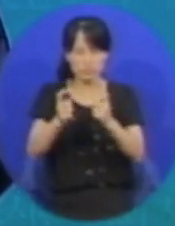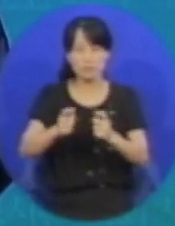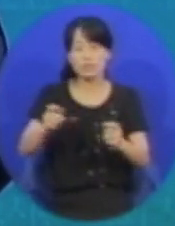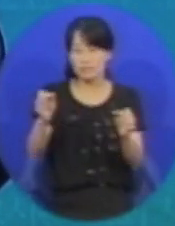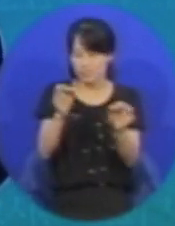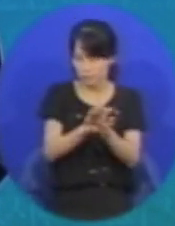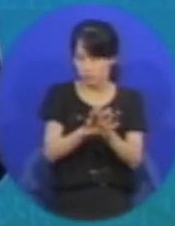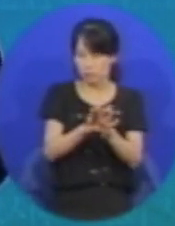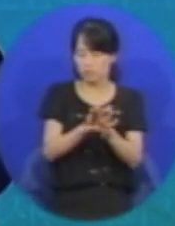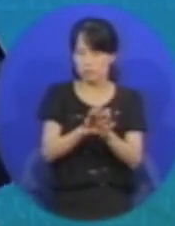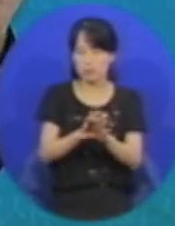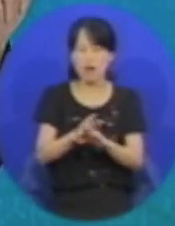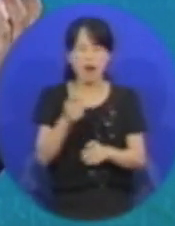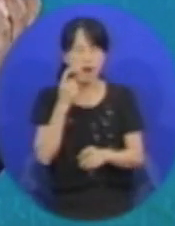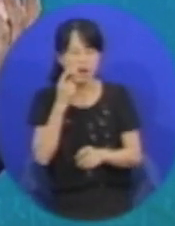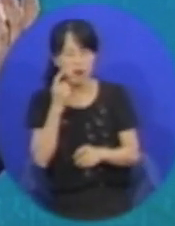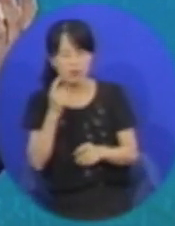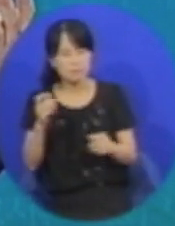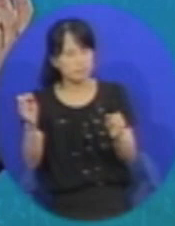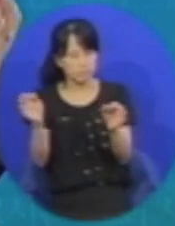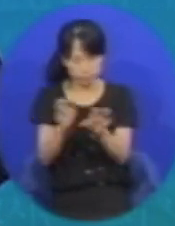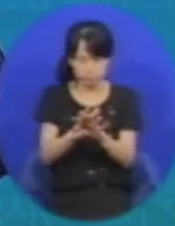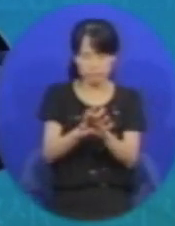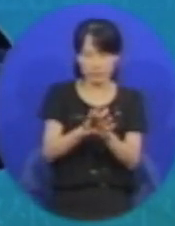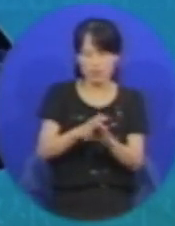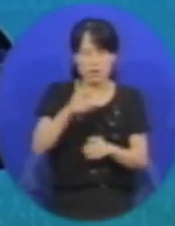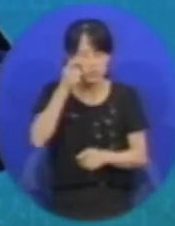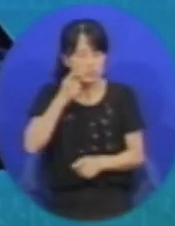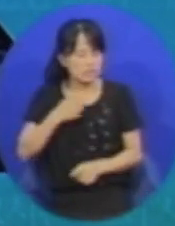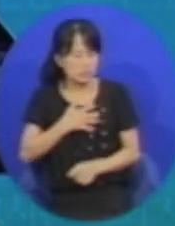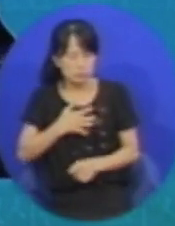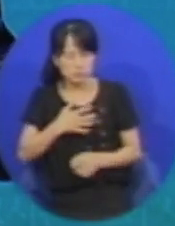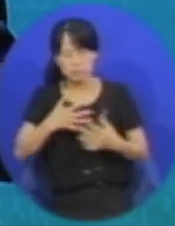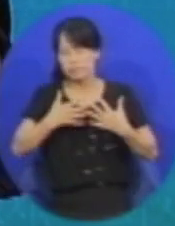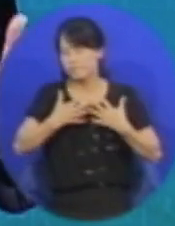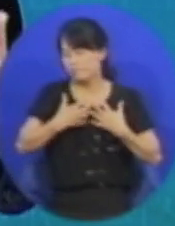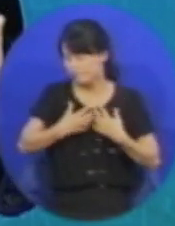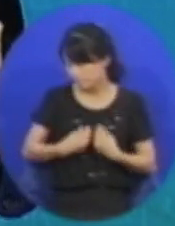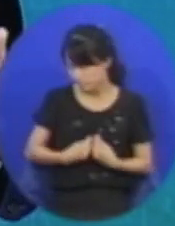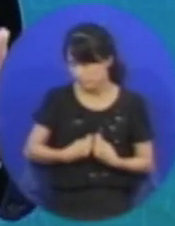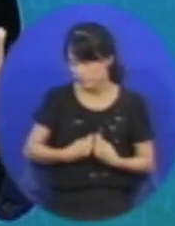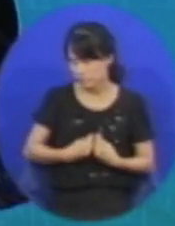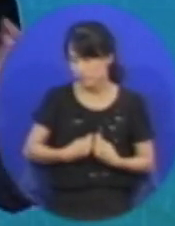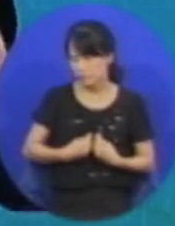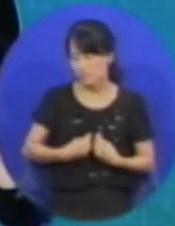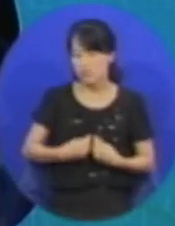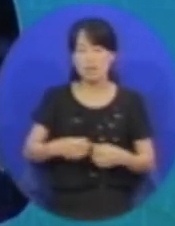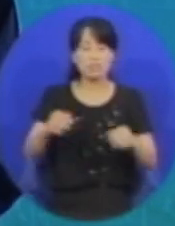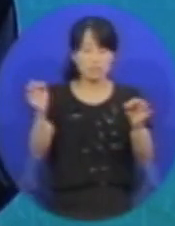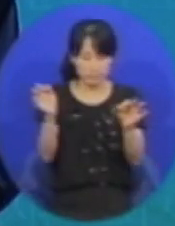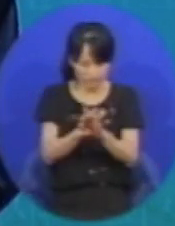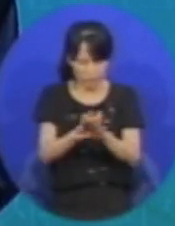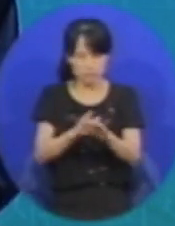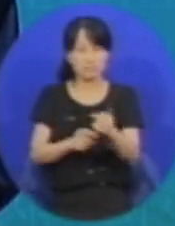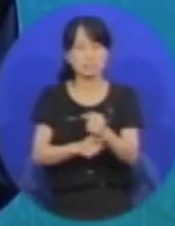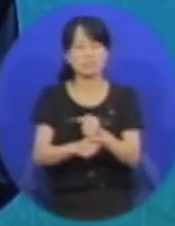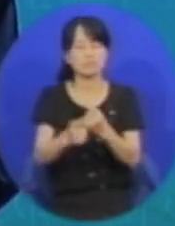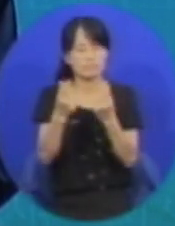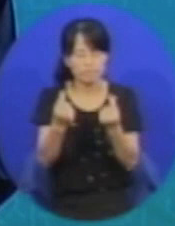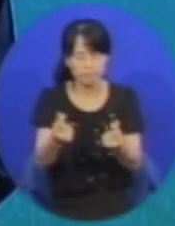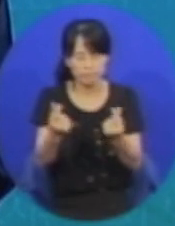없어지고 거짓말하는 게 없어지고 슬픔, 좌절, 낙심이 없어졌다, 그